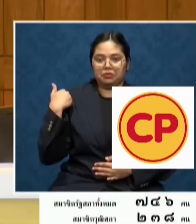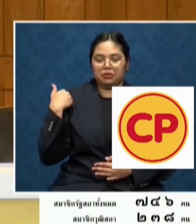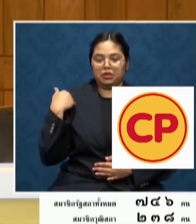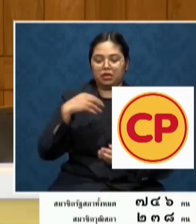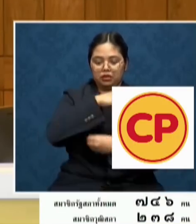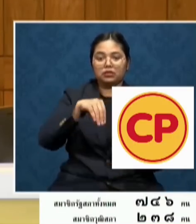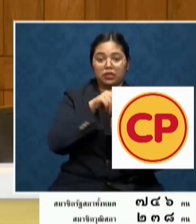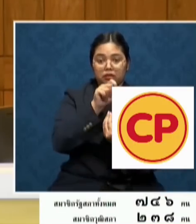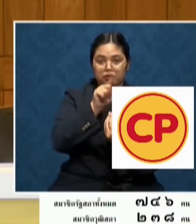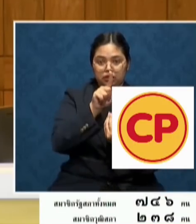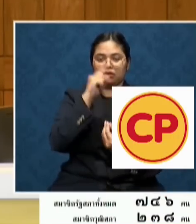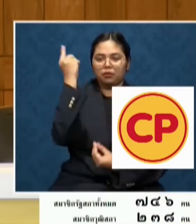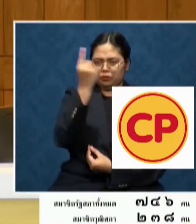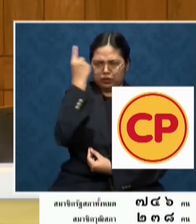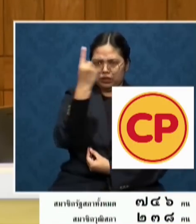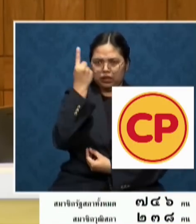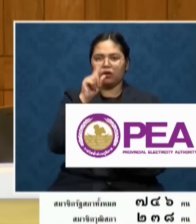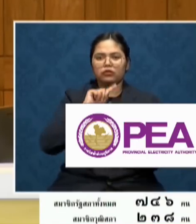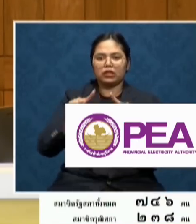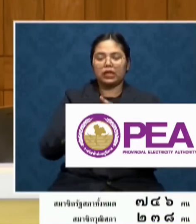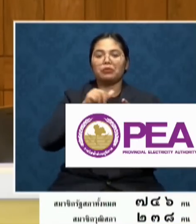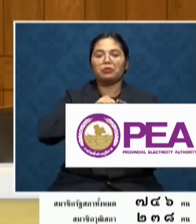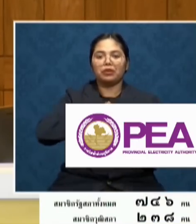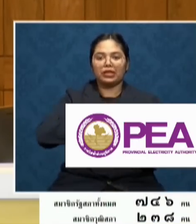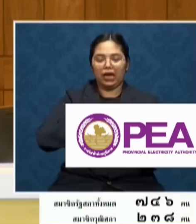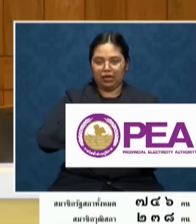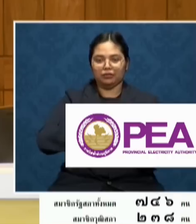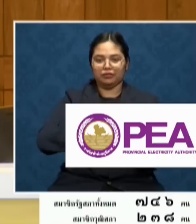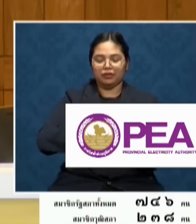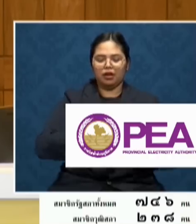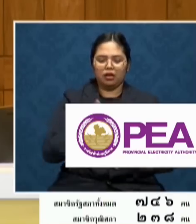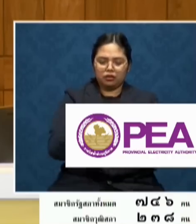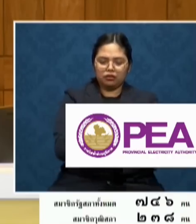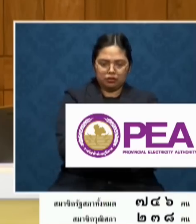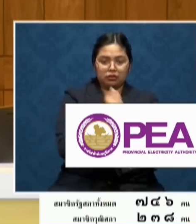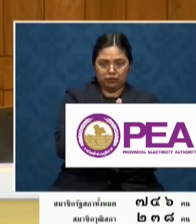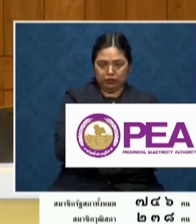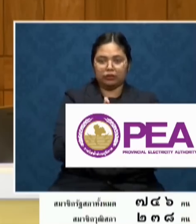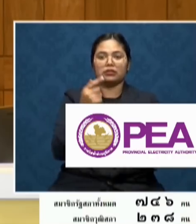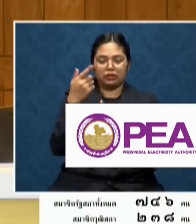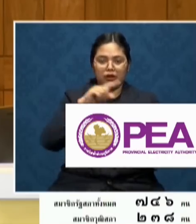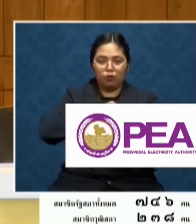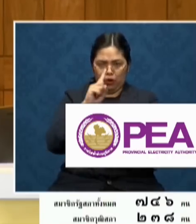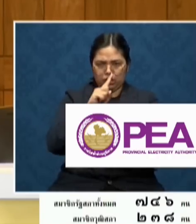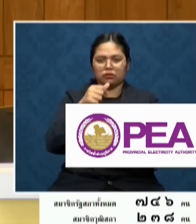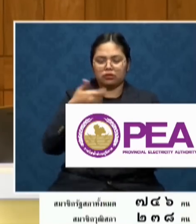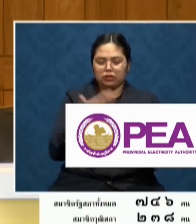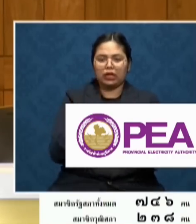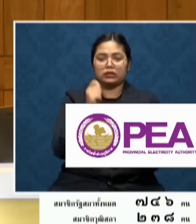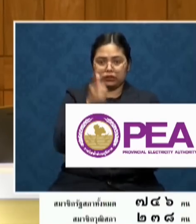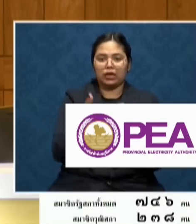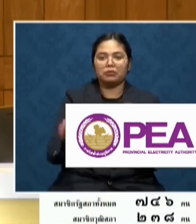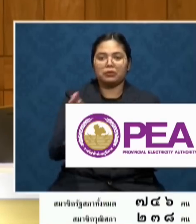ะคะรอบด้านโดยเฉพาะเรื่องของค่ารอบที่ไม่เป็นธรรมค่าใช้จ่ายพื้นฐานที่ชาร์จผู้โดยสารที่ไม่ปรับมานานแล้วเนี่ย